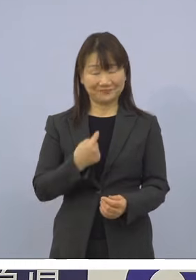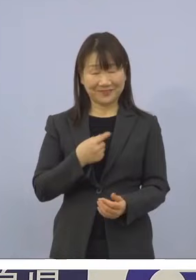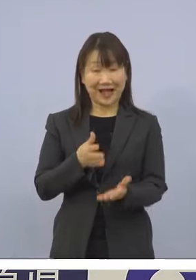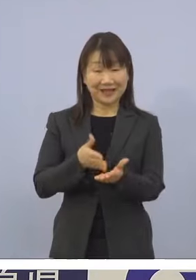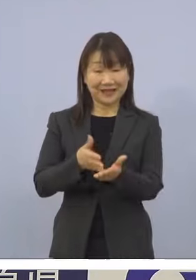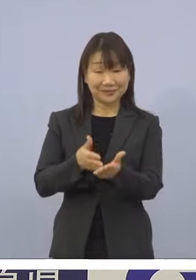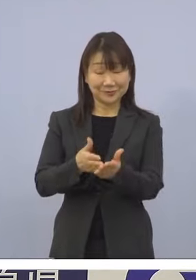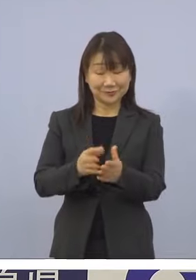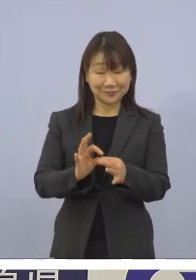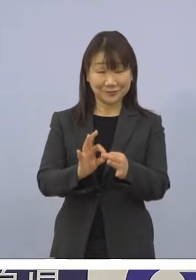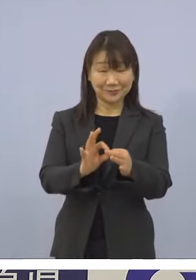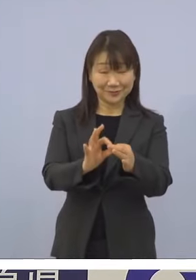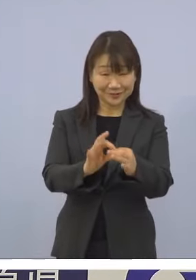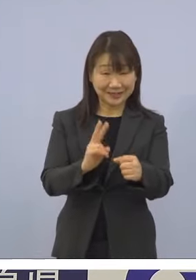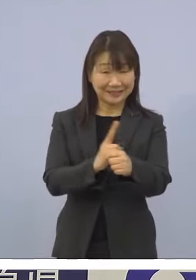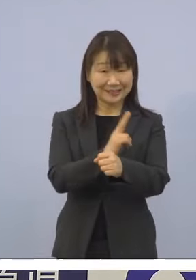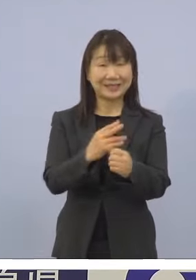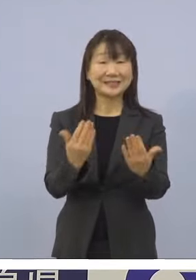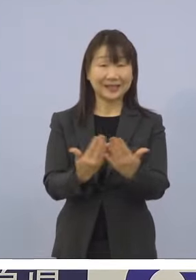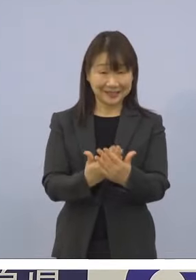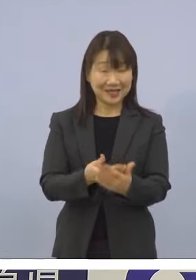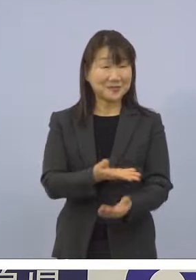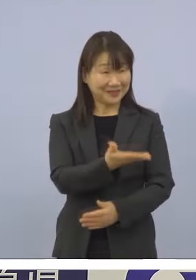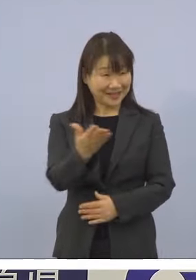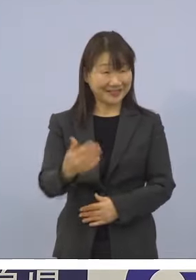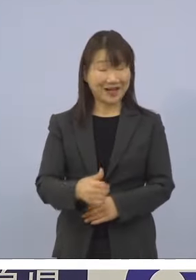ぐらいになっちゃうんですけど、皆さん我慢できない